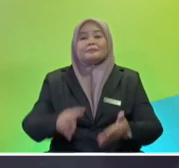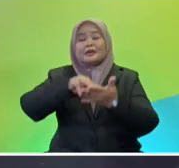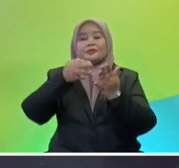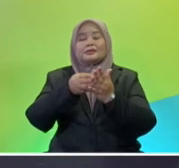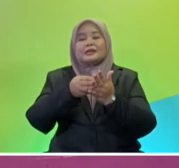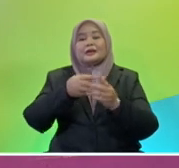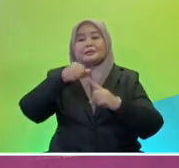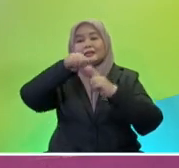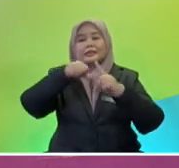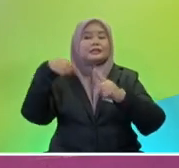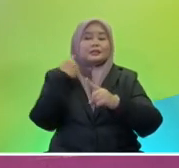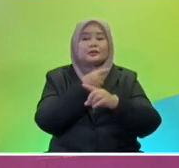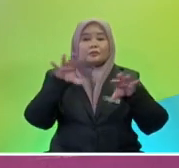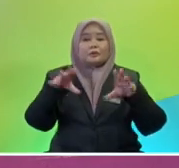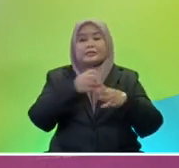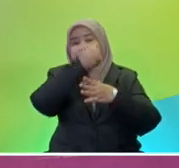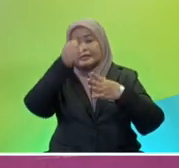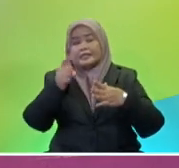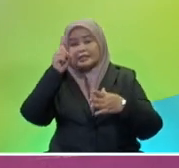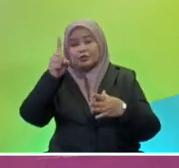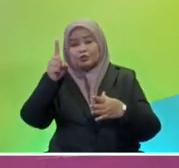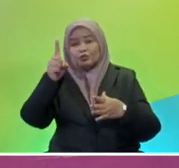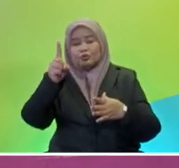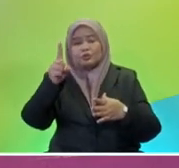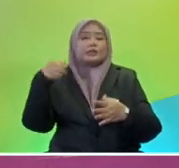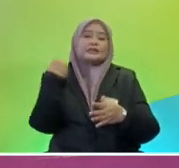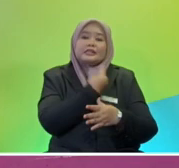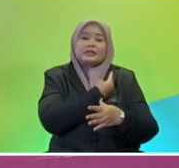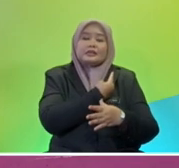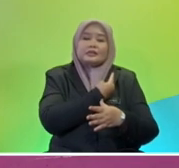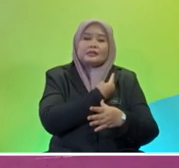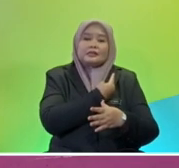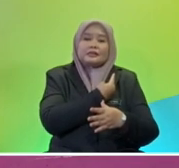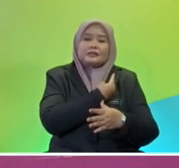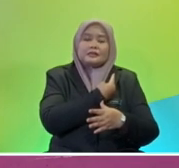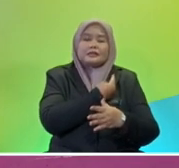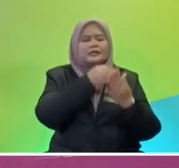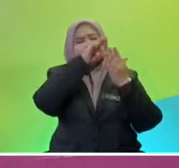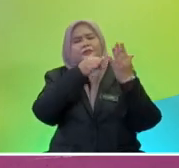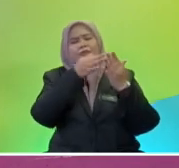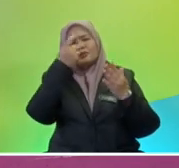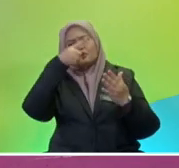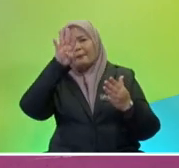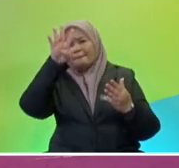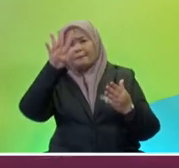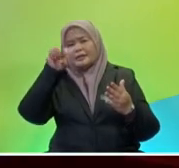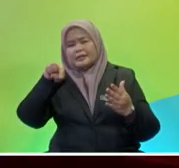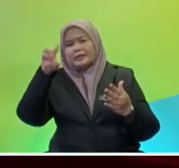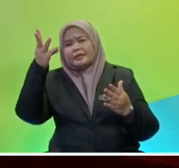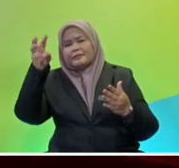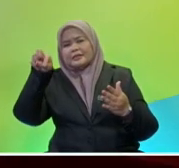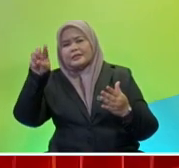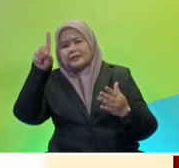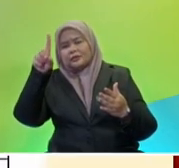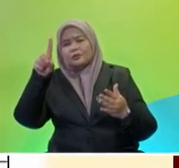apabila kita buat selesai satu eee kita buat ee saya tafsir untuk 4 titik 16 titik 1